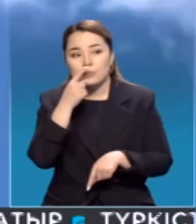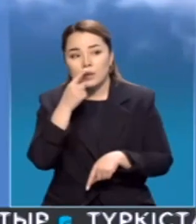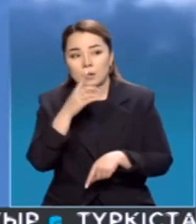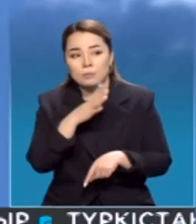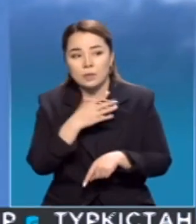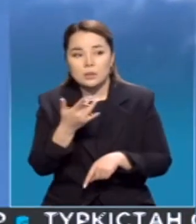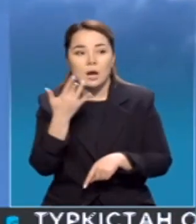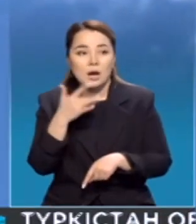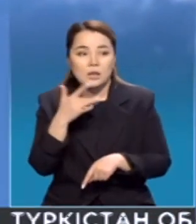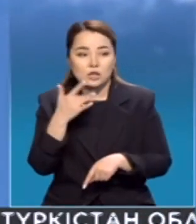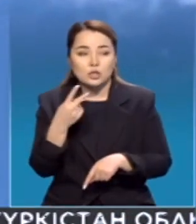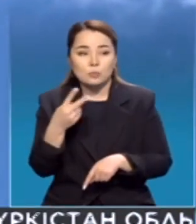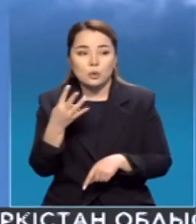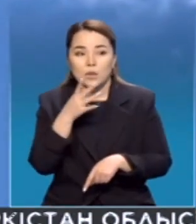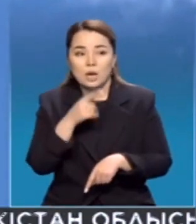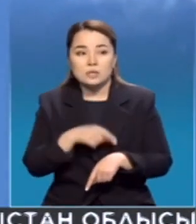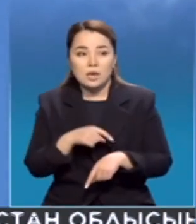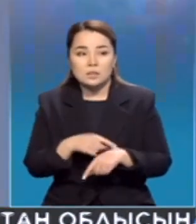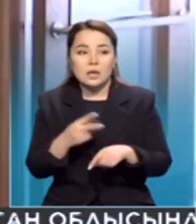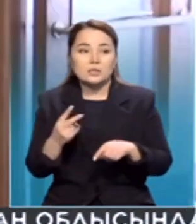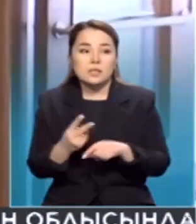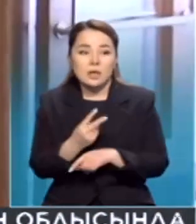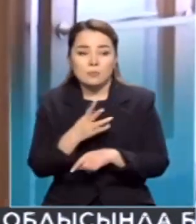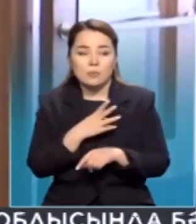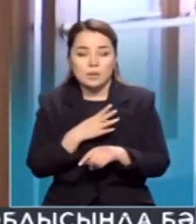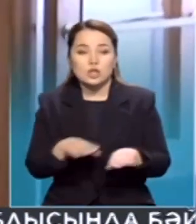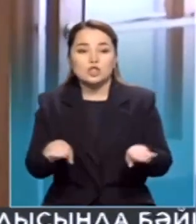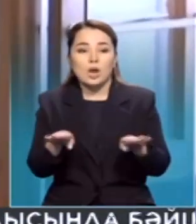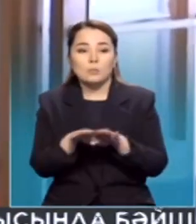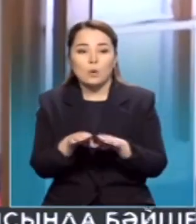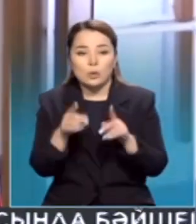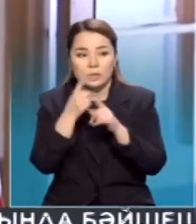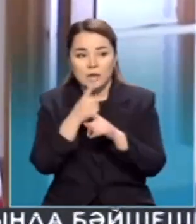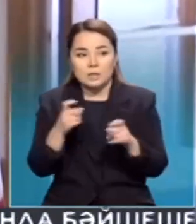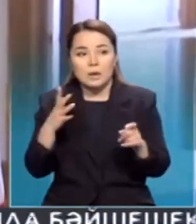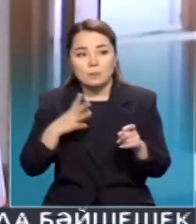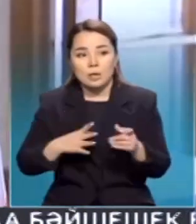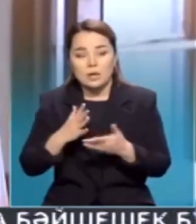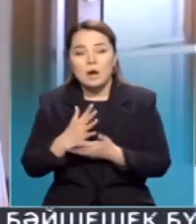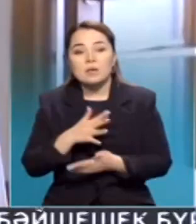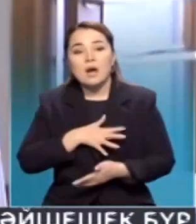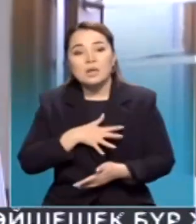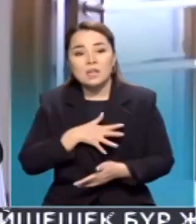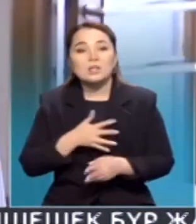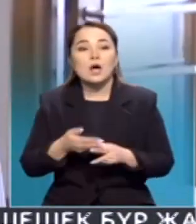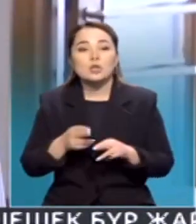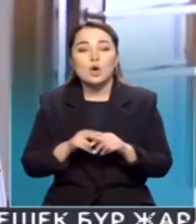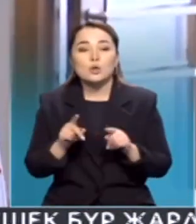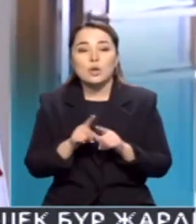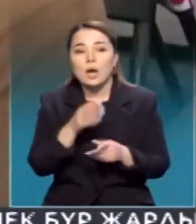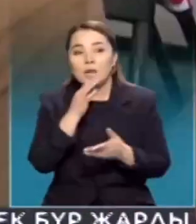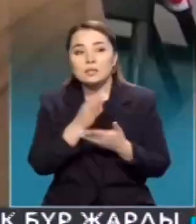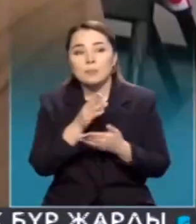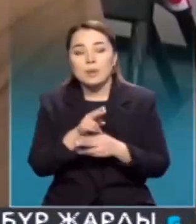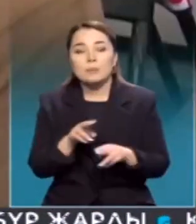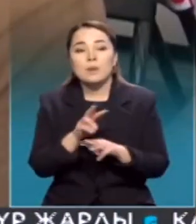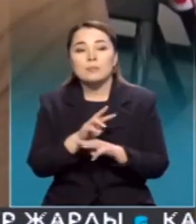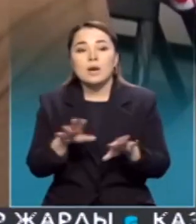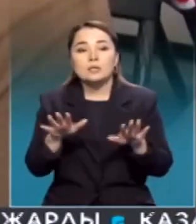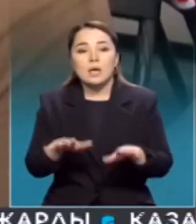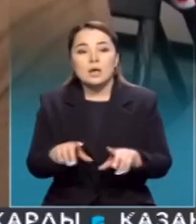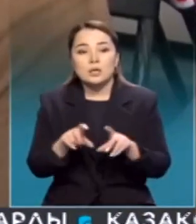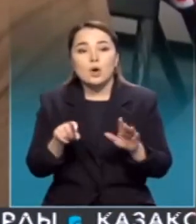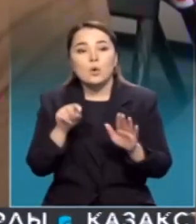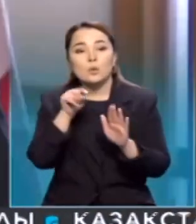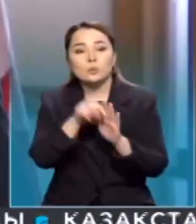Saldaran AQŞ 24 saat içinde 2 ret aue kengistigin jabuğa mäjbur boldı. Kanada premier ministri de nısanın öz elinin aumağına kulağanın